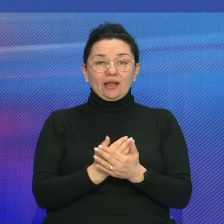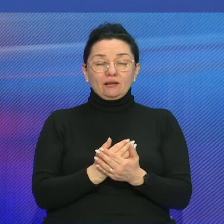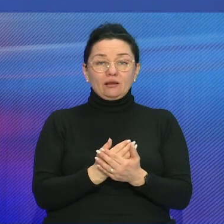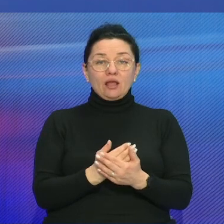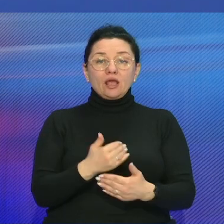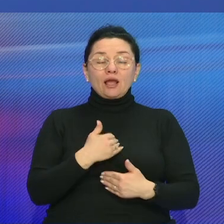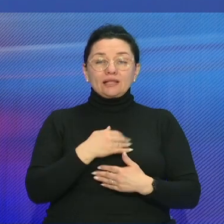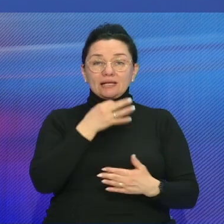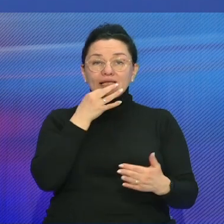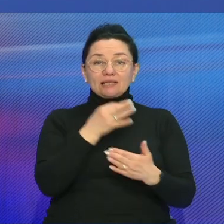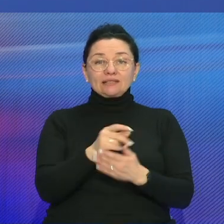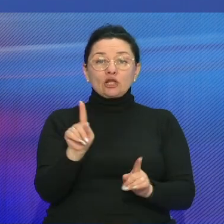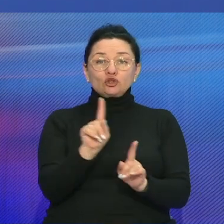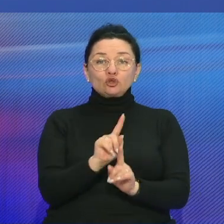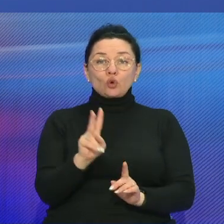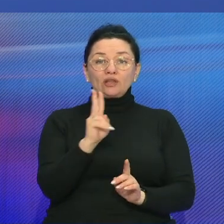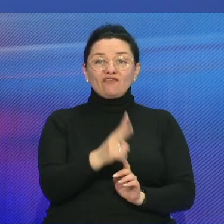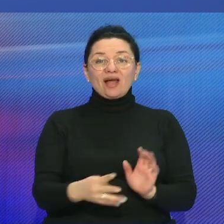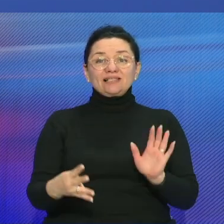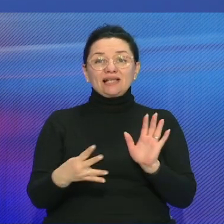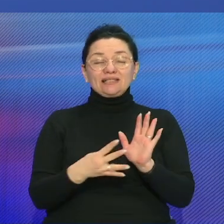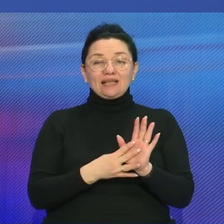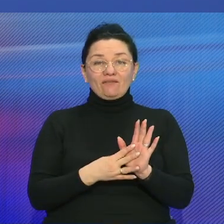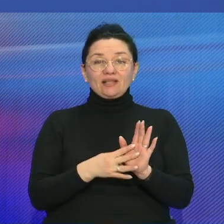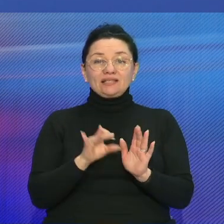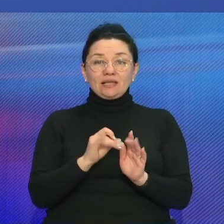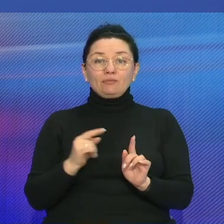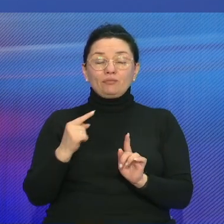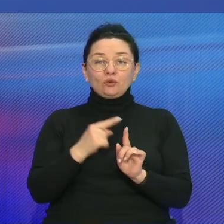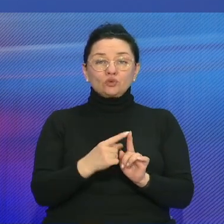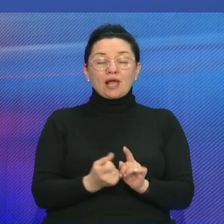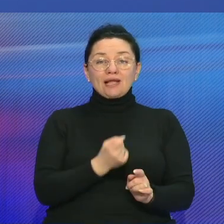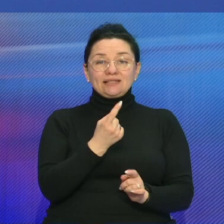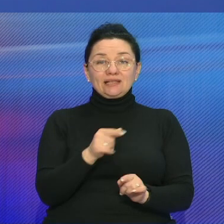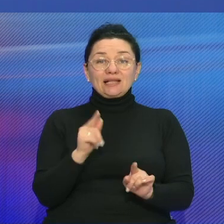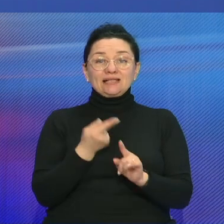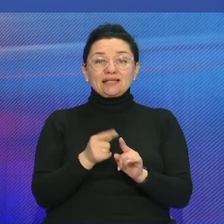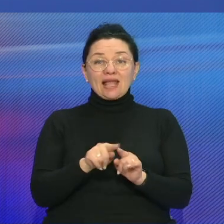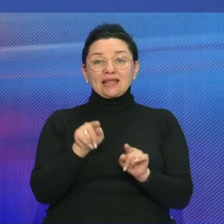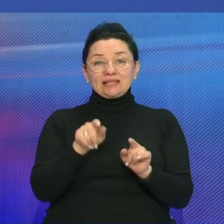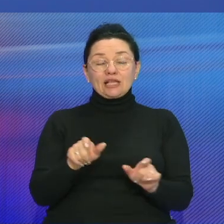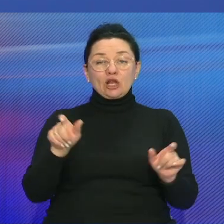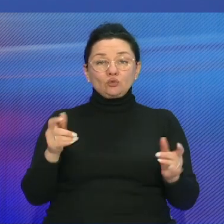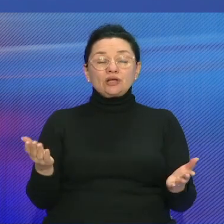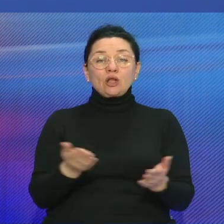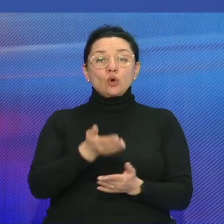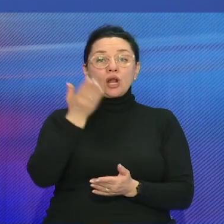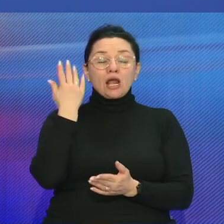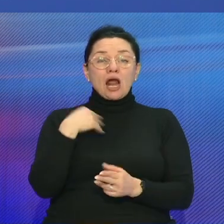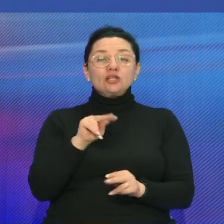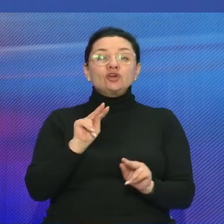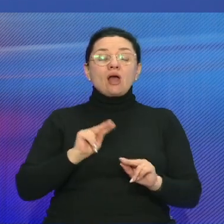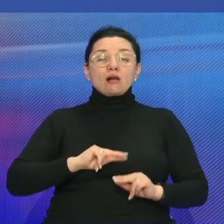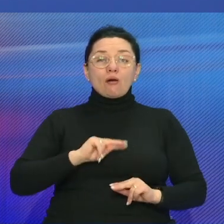бы сказать, что 29, в том числе и эти 11, это те, кто работали в местных советах депутатов другого